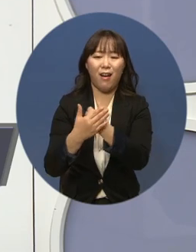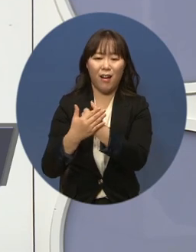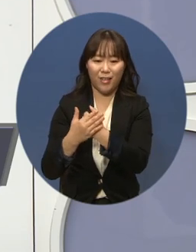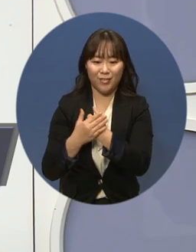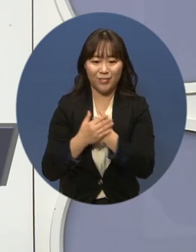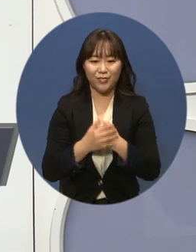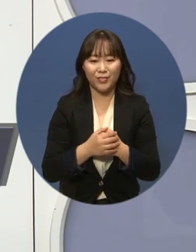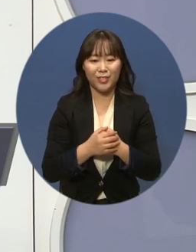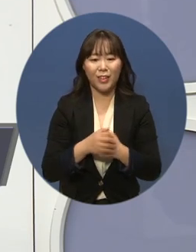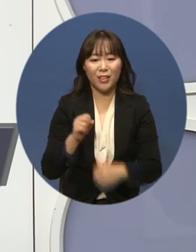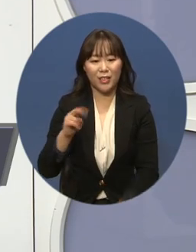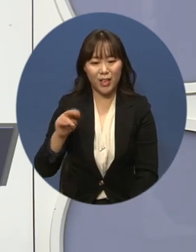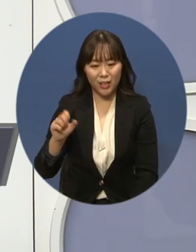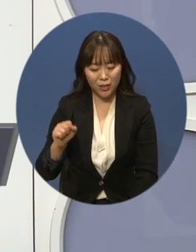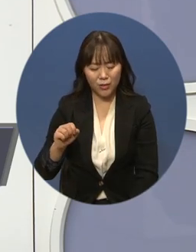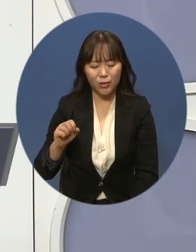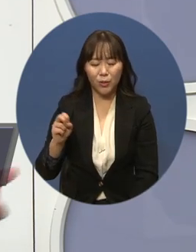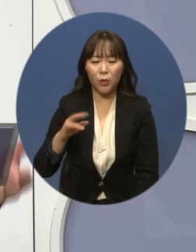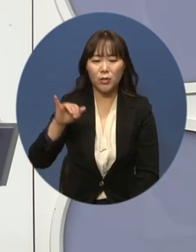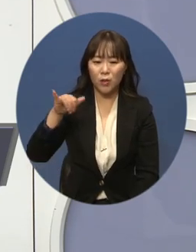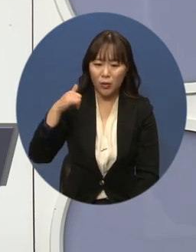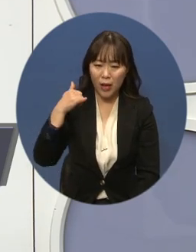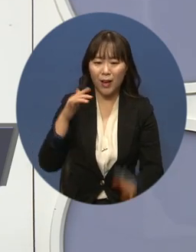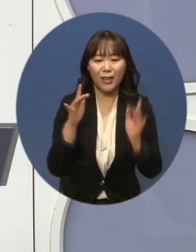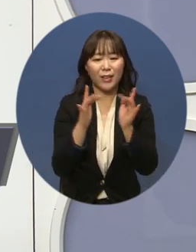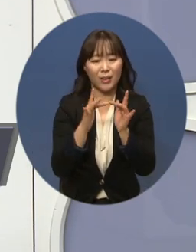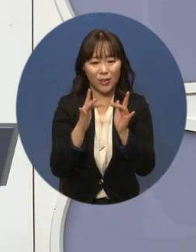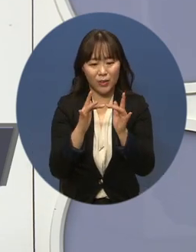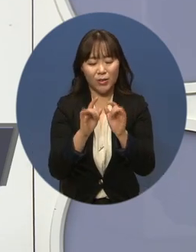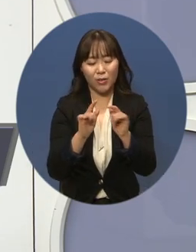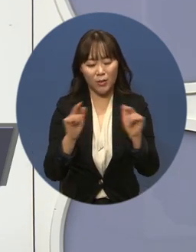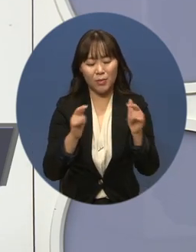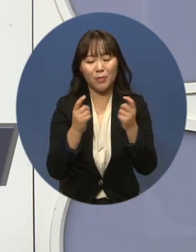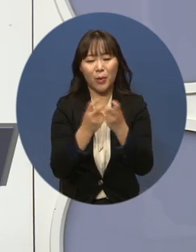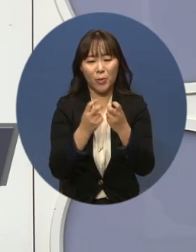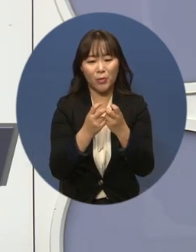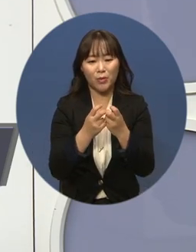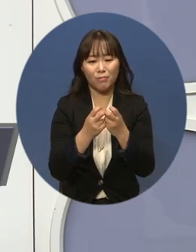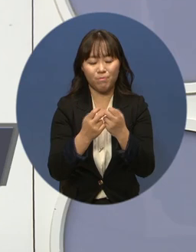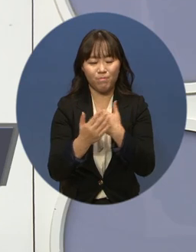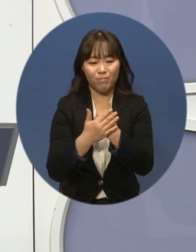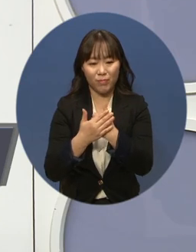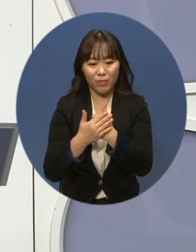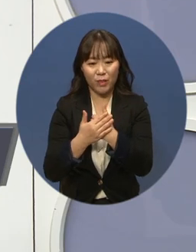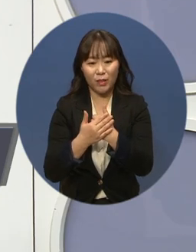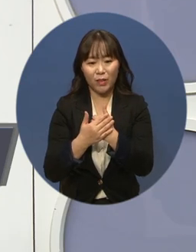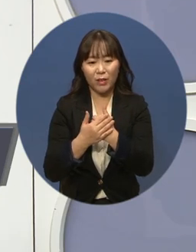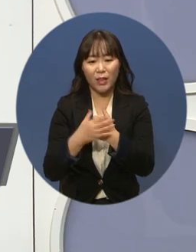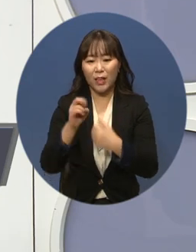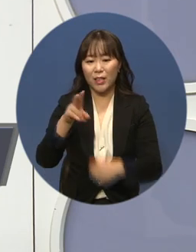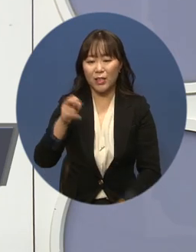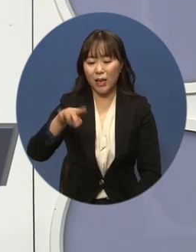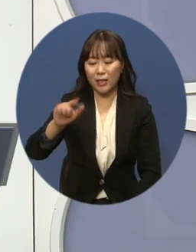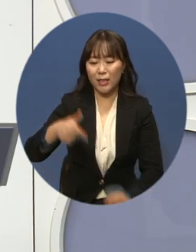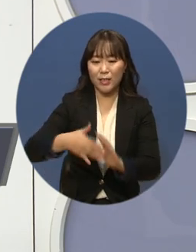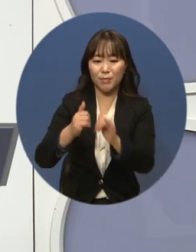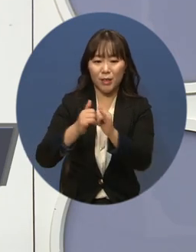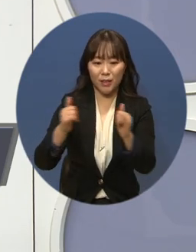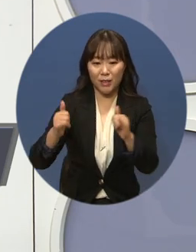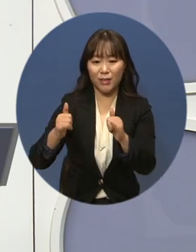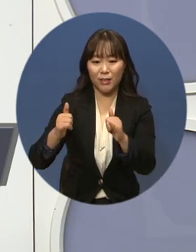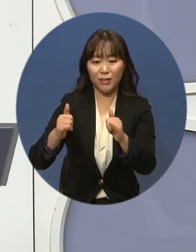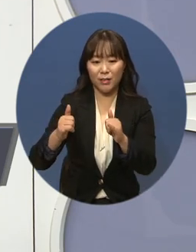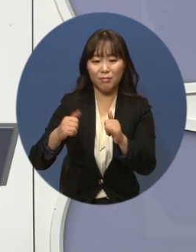뭐 SNS로 전화로 뭐 인터넷으로 이렇게 응원해 주시고 물론 이제 표는 양산에 시민들이